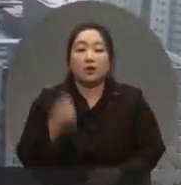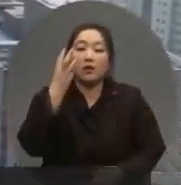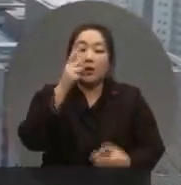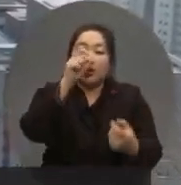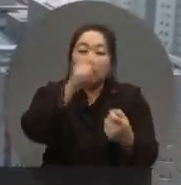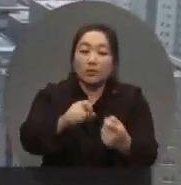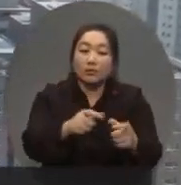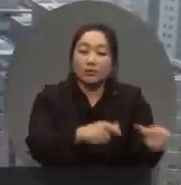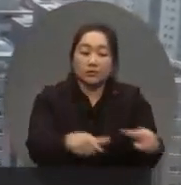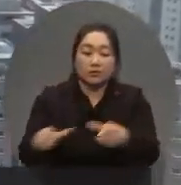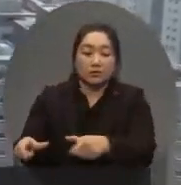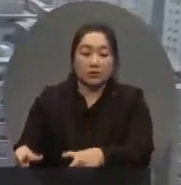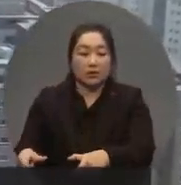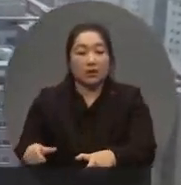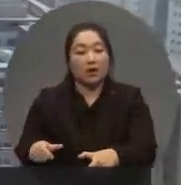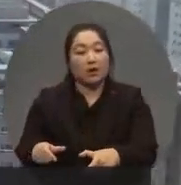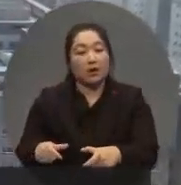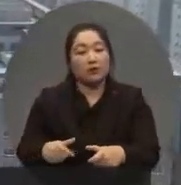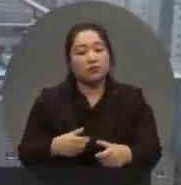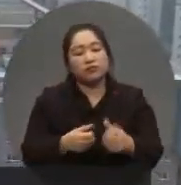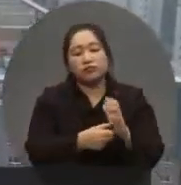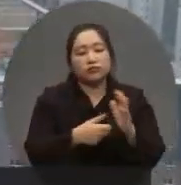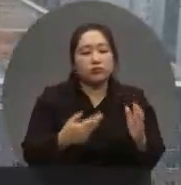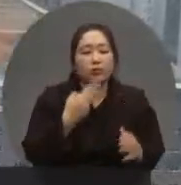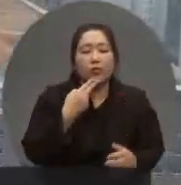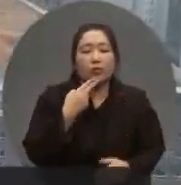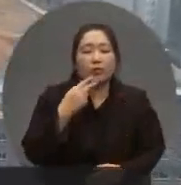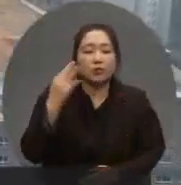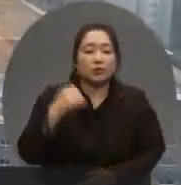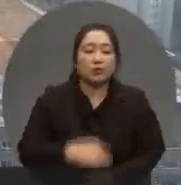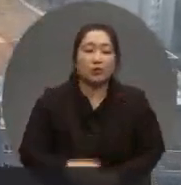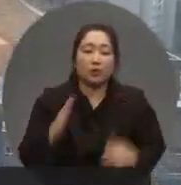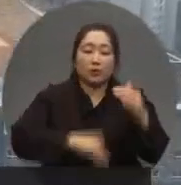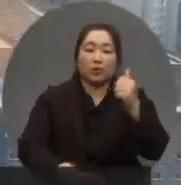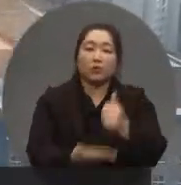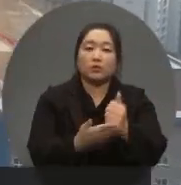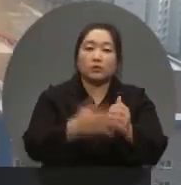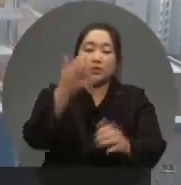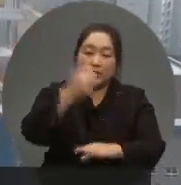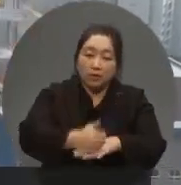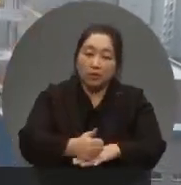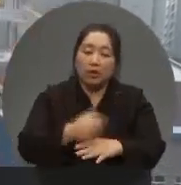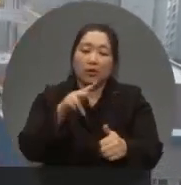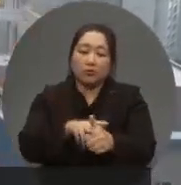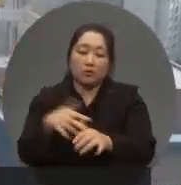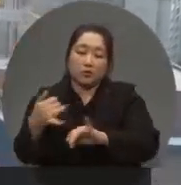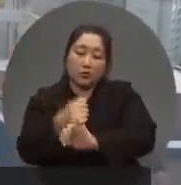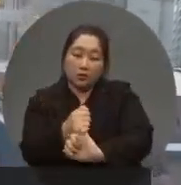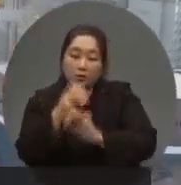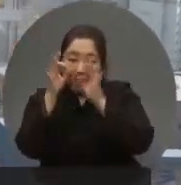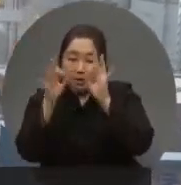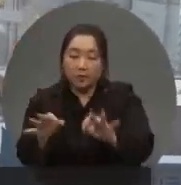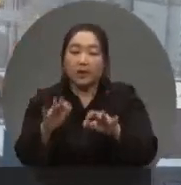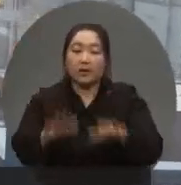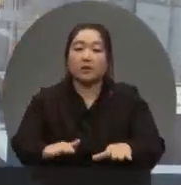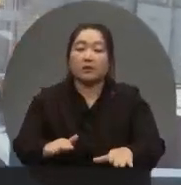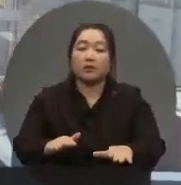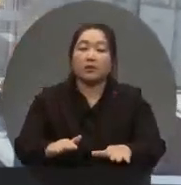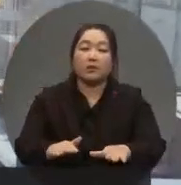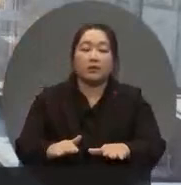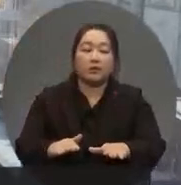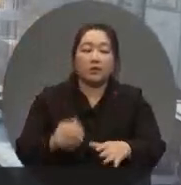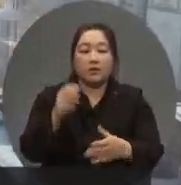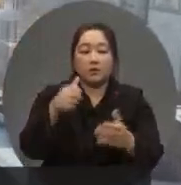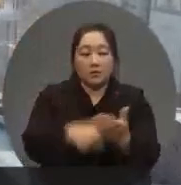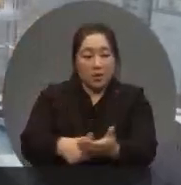만 지역에서는 아직 이렇 할 큰 이슈가 없습니다 공천 결과와 후보들이 내놓는 공약에 따라 이번 총선의 표심도 움직일